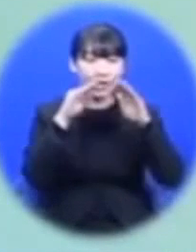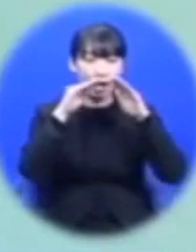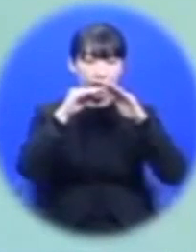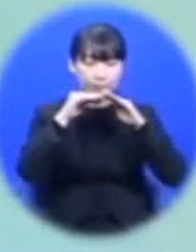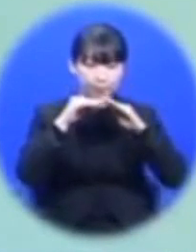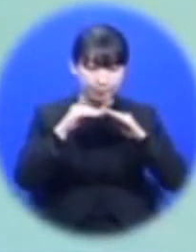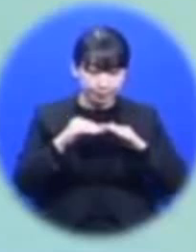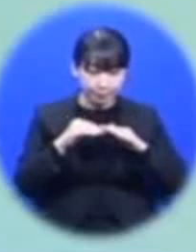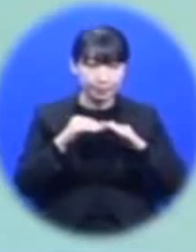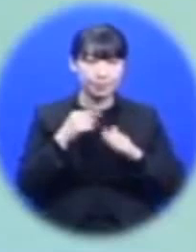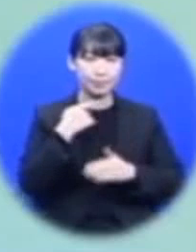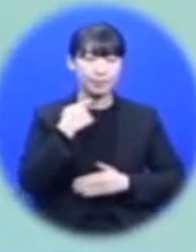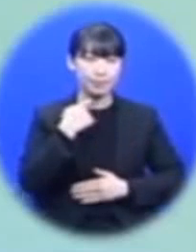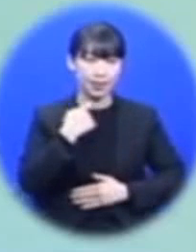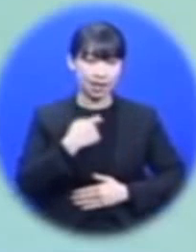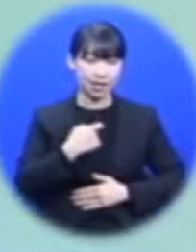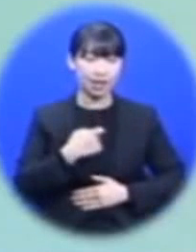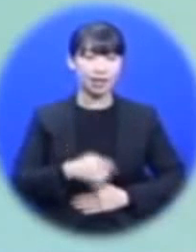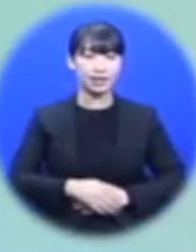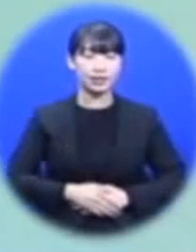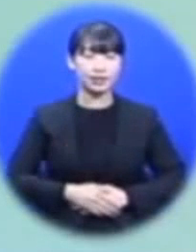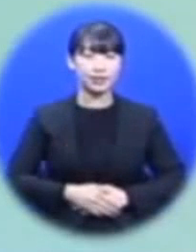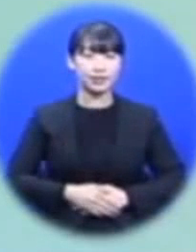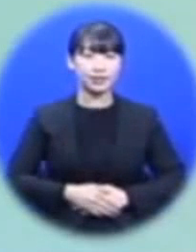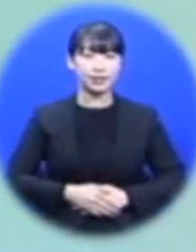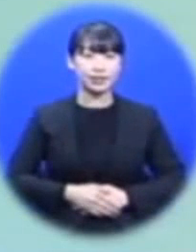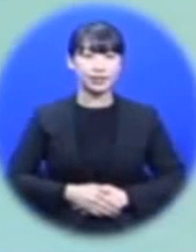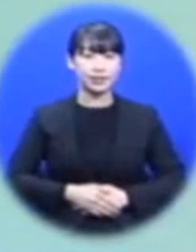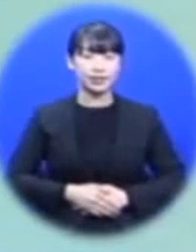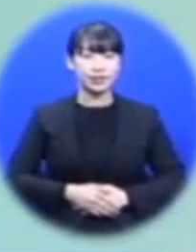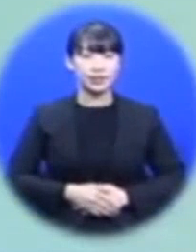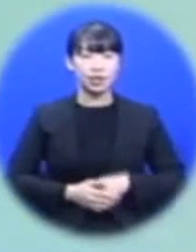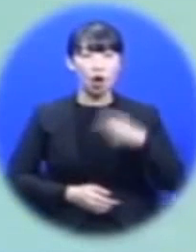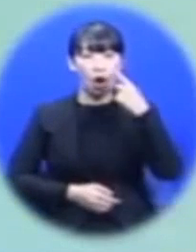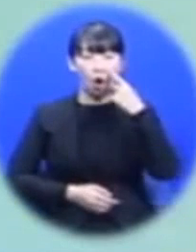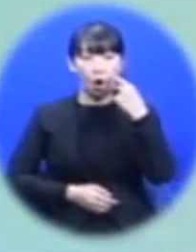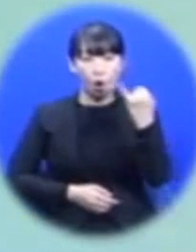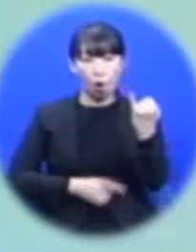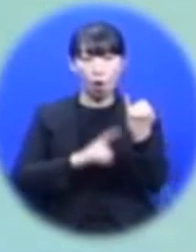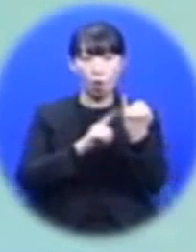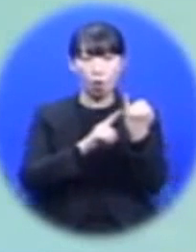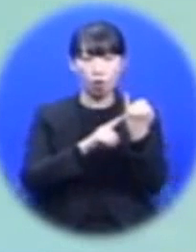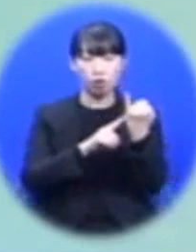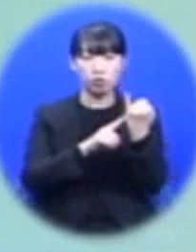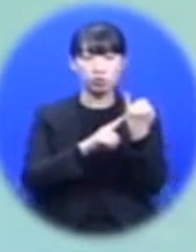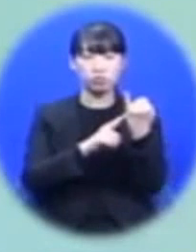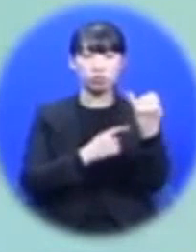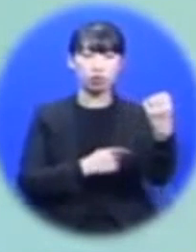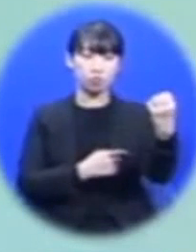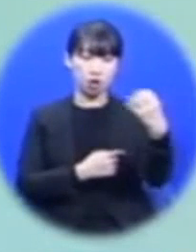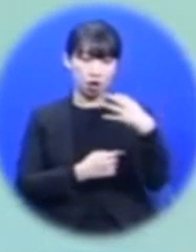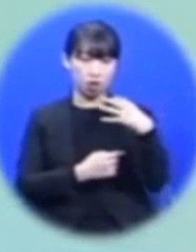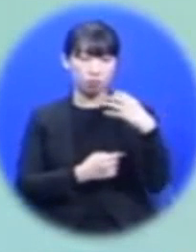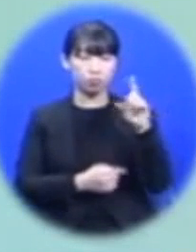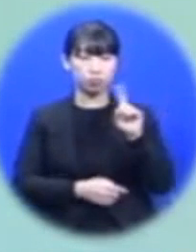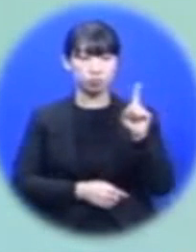드리다 인사를 드렸는데 저희 어머님이 그런 말씀을